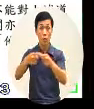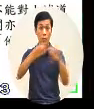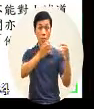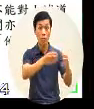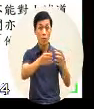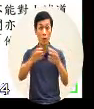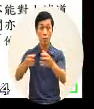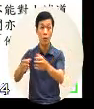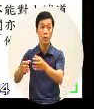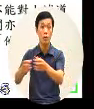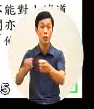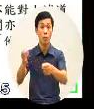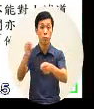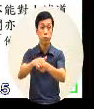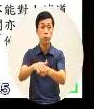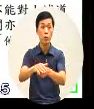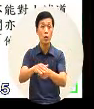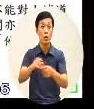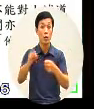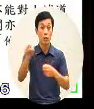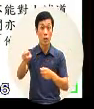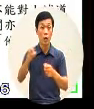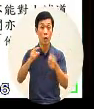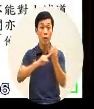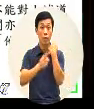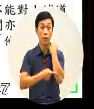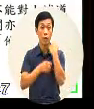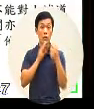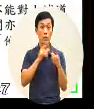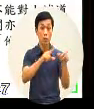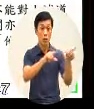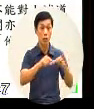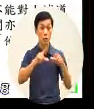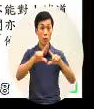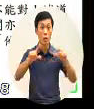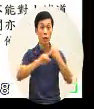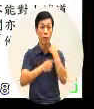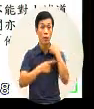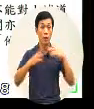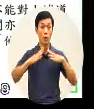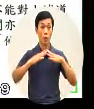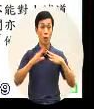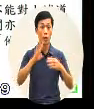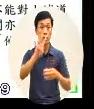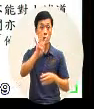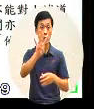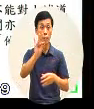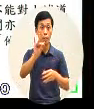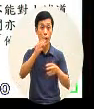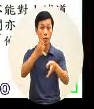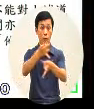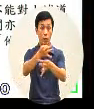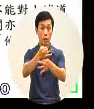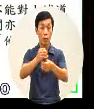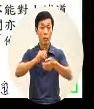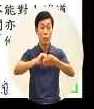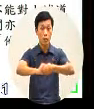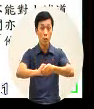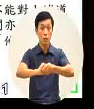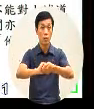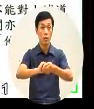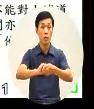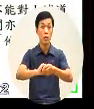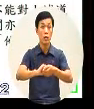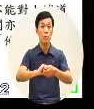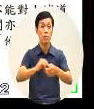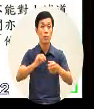补偿。所谓他法，目前我们是依据大法官会议解释第四百号订定我们农机移转许可办